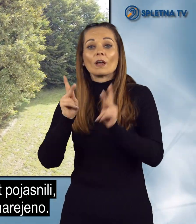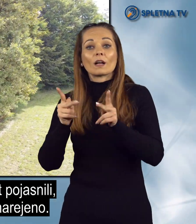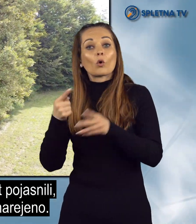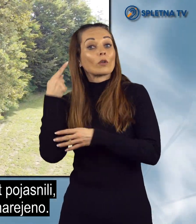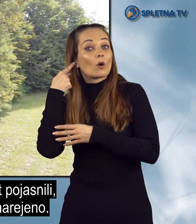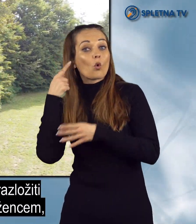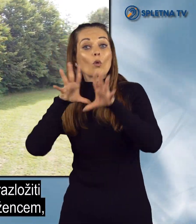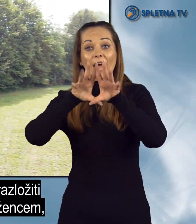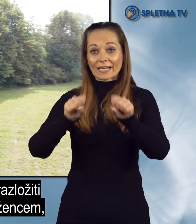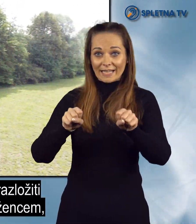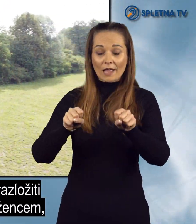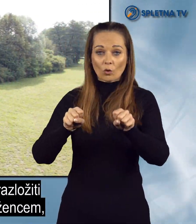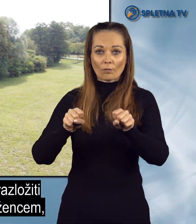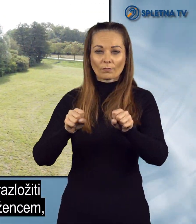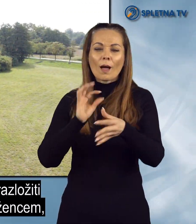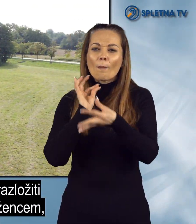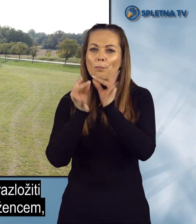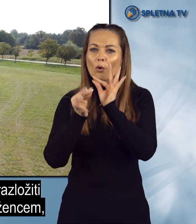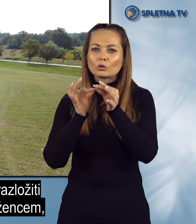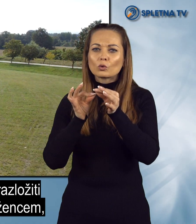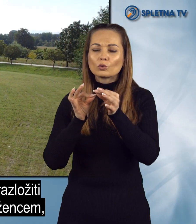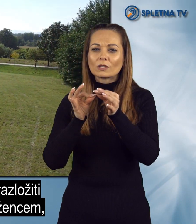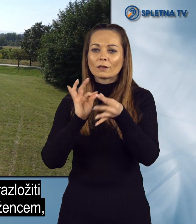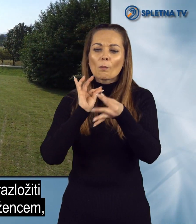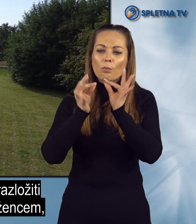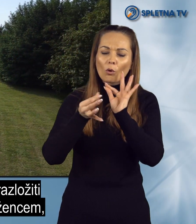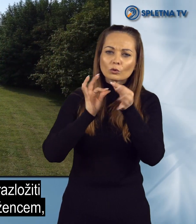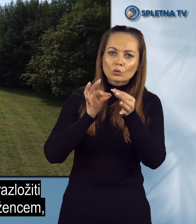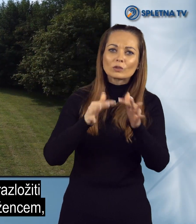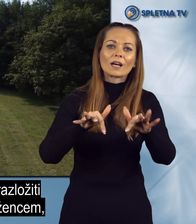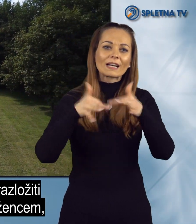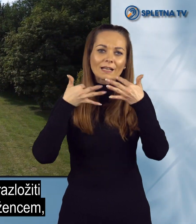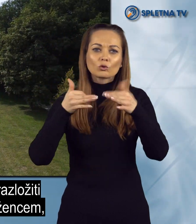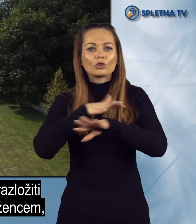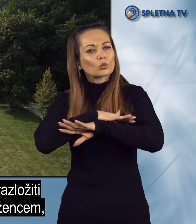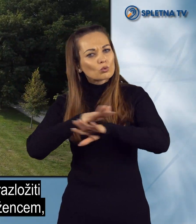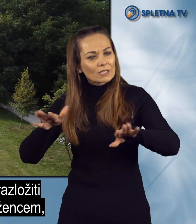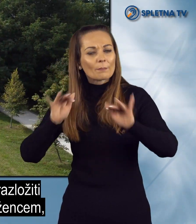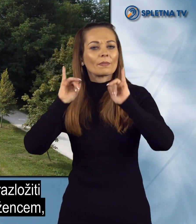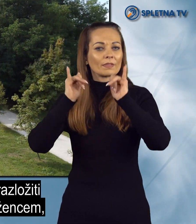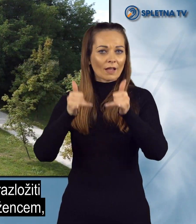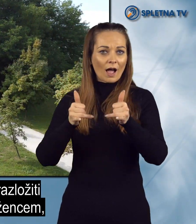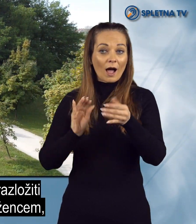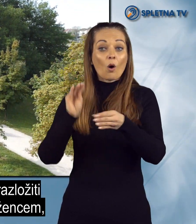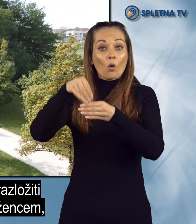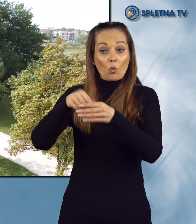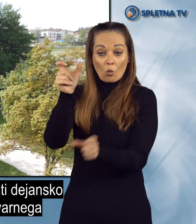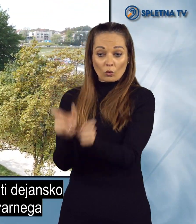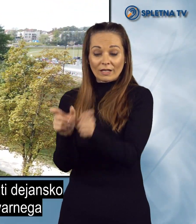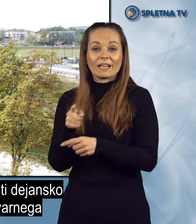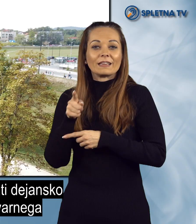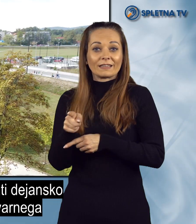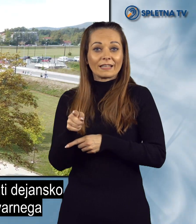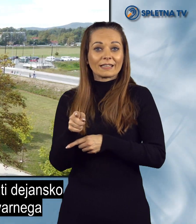uho narejeno, tako da probali so razložiti vsem udeležencem, da na